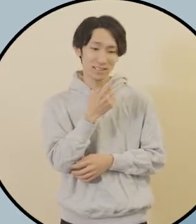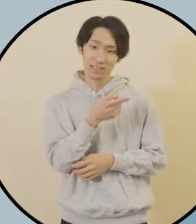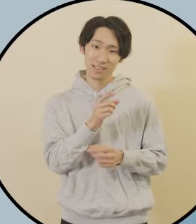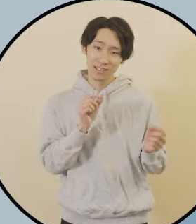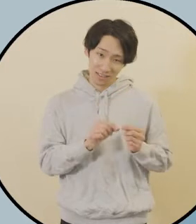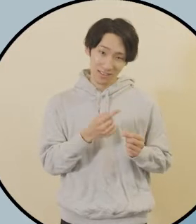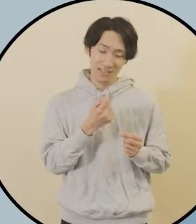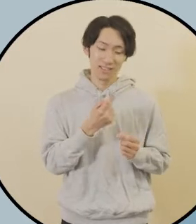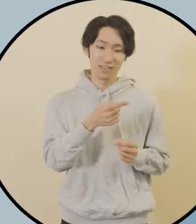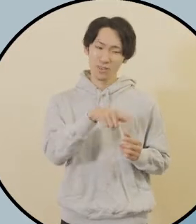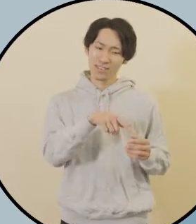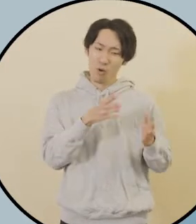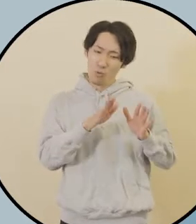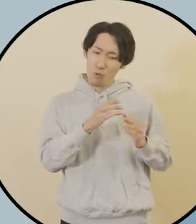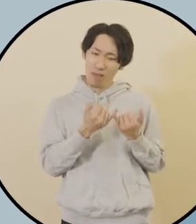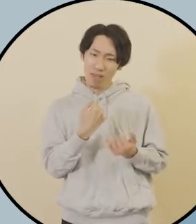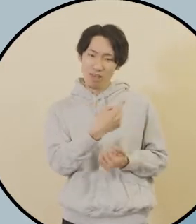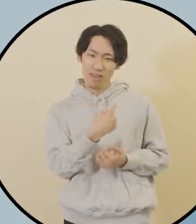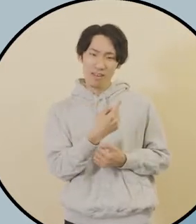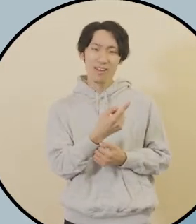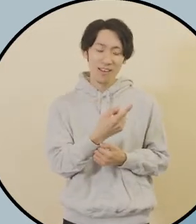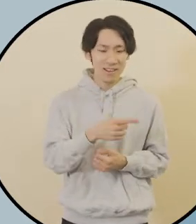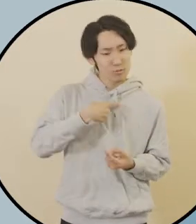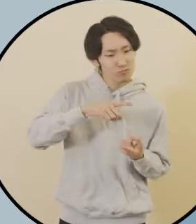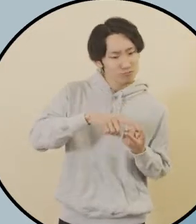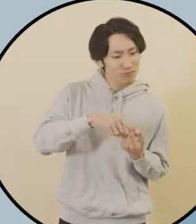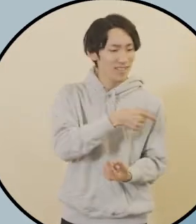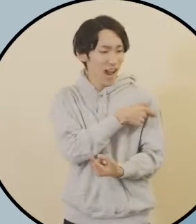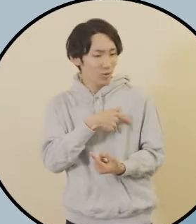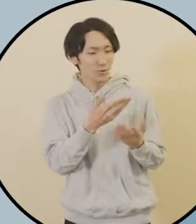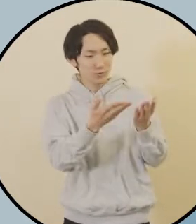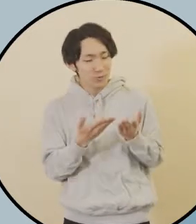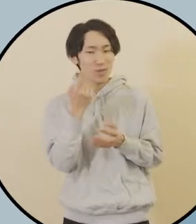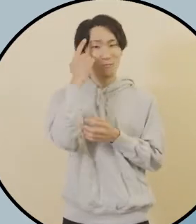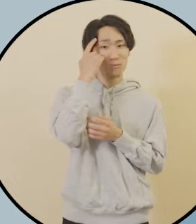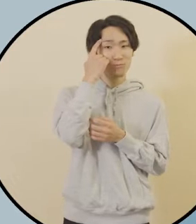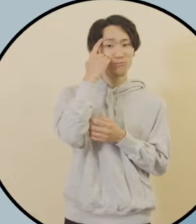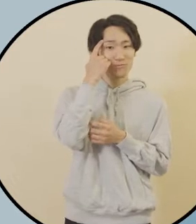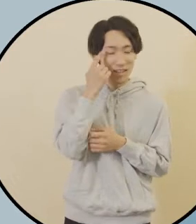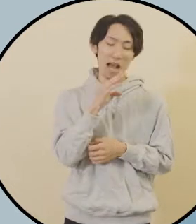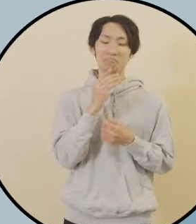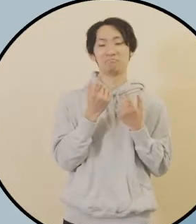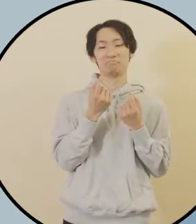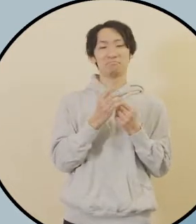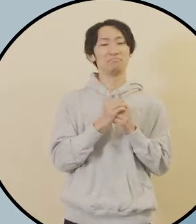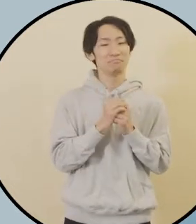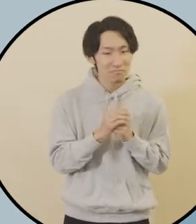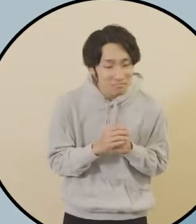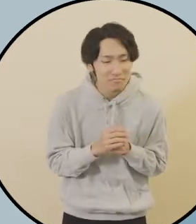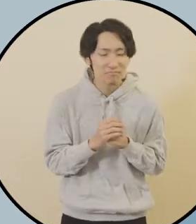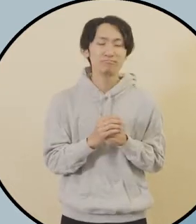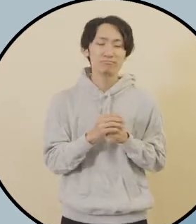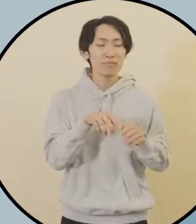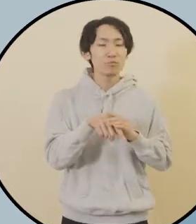その当時の自分に近かったというか結構等身大的な役だったなぁと今今